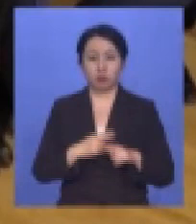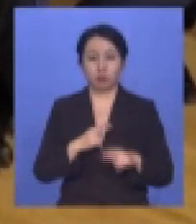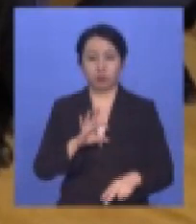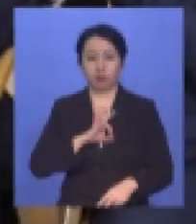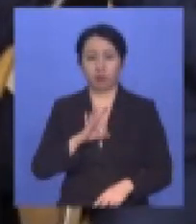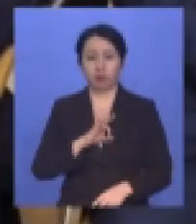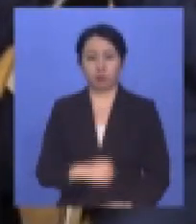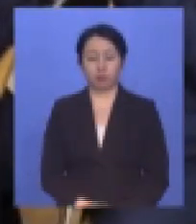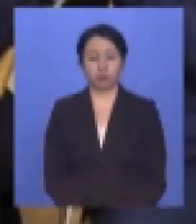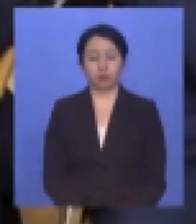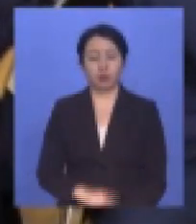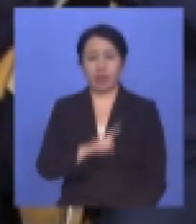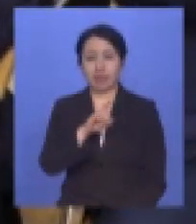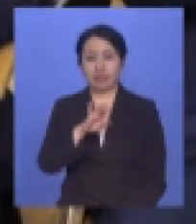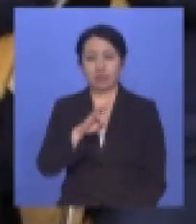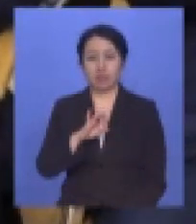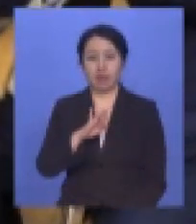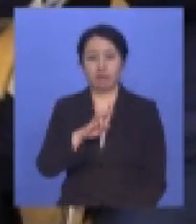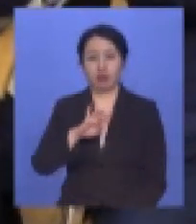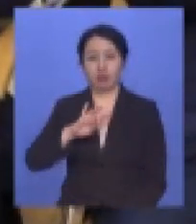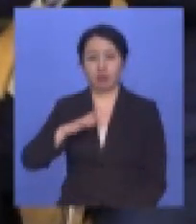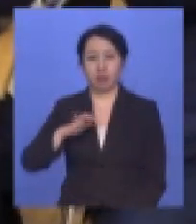медалью. Залезняк Иван Андреевич.